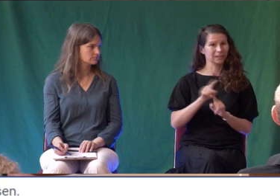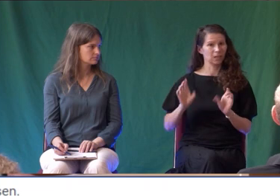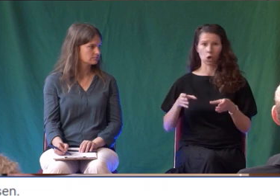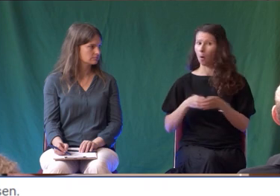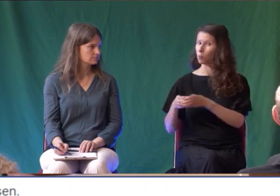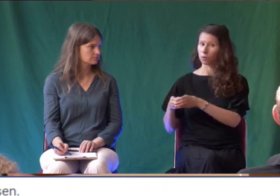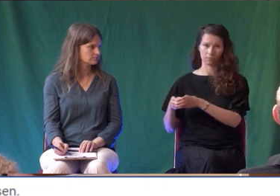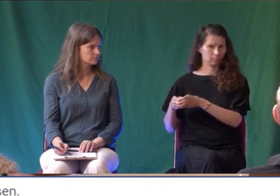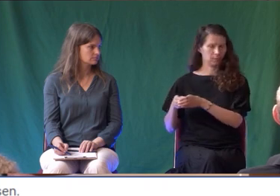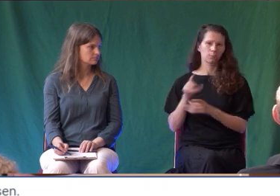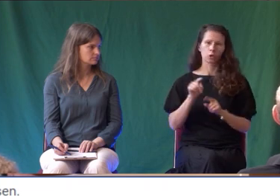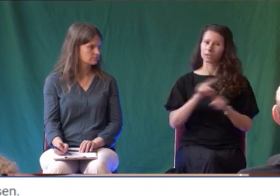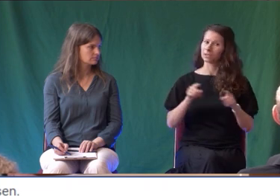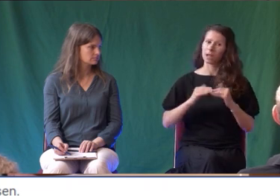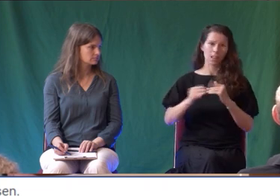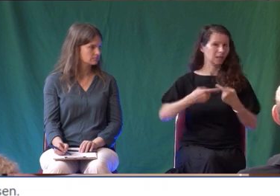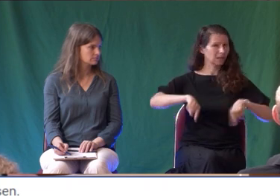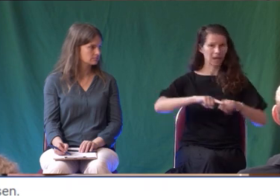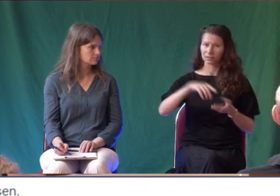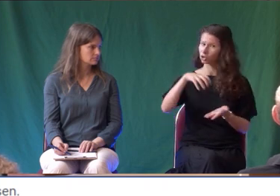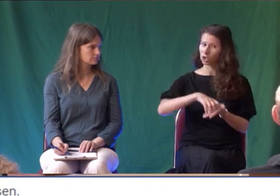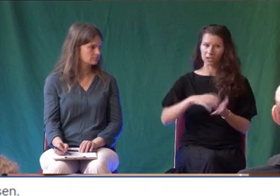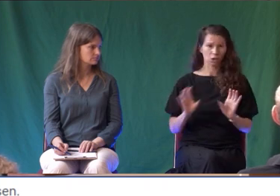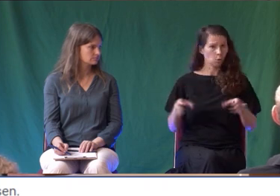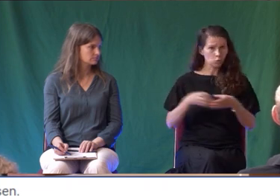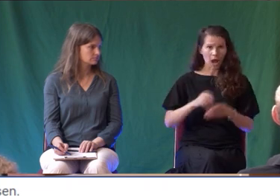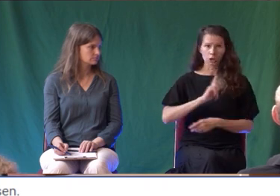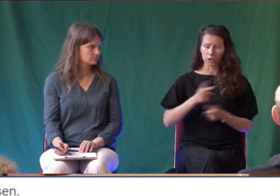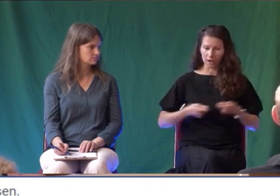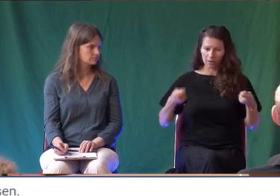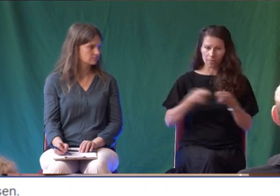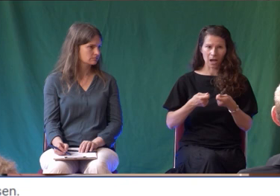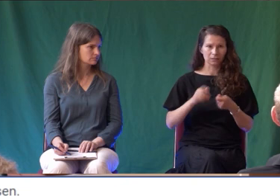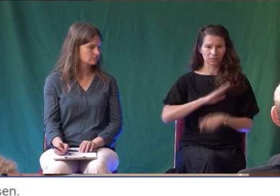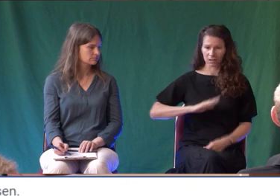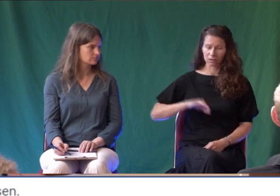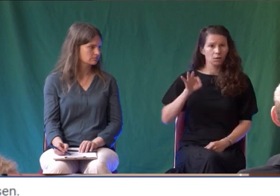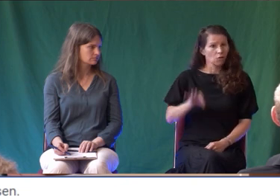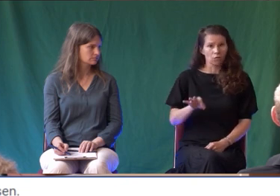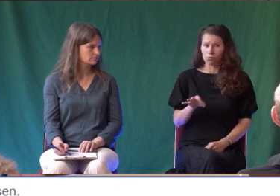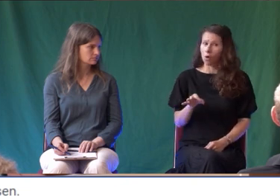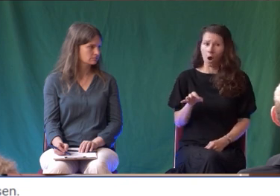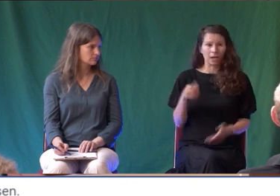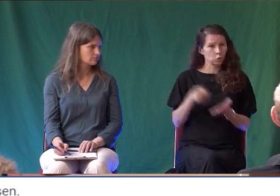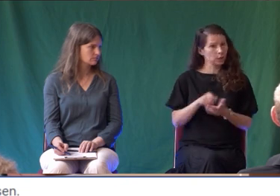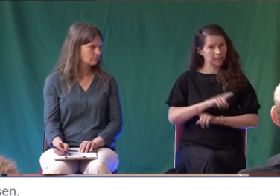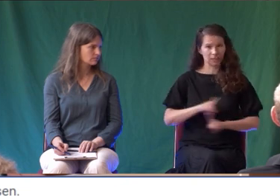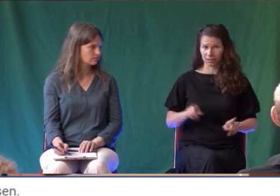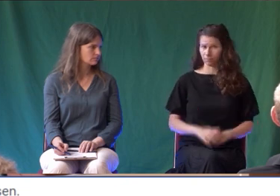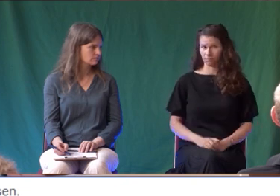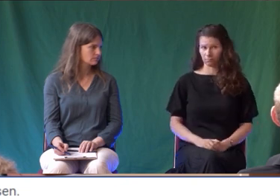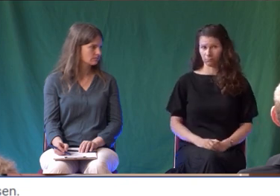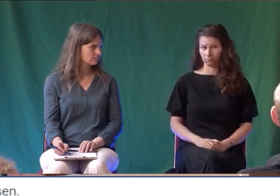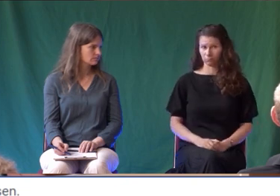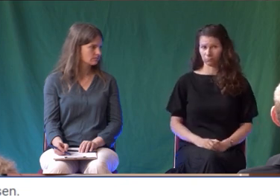Ebene also nicht für die Landkreise nicht für die Städte nicht für den kommunalen Sozialverband Sachsen und es betrifft